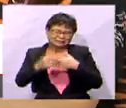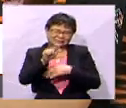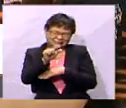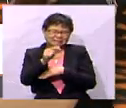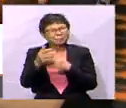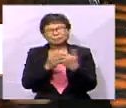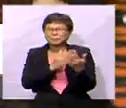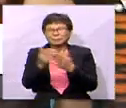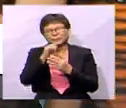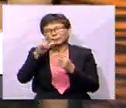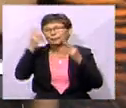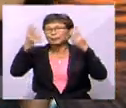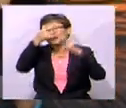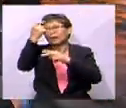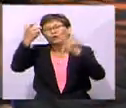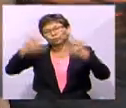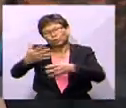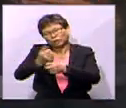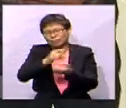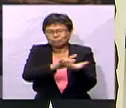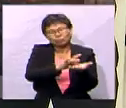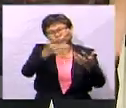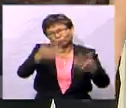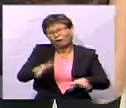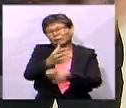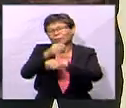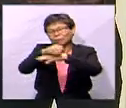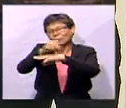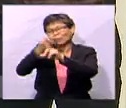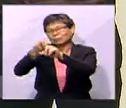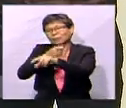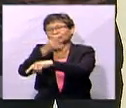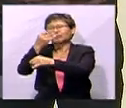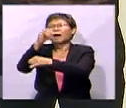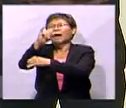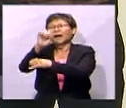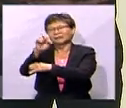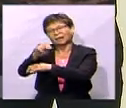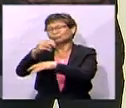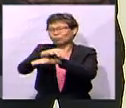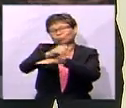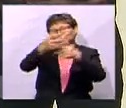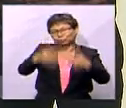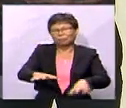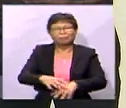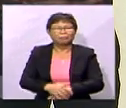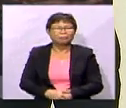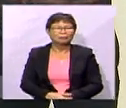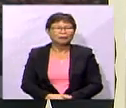tetapi ia tidak membimbangkan kerana telah mendapatkan rawatan dan nasihat daripada Institut Sukan Negara.